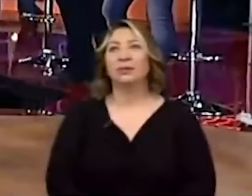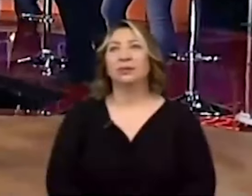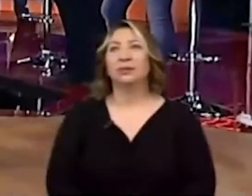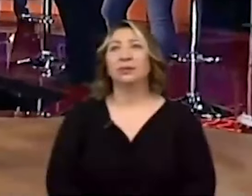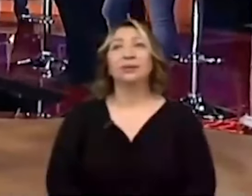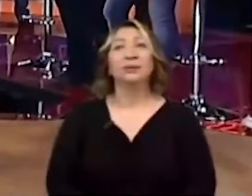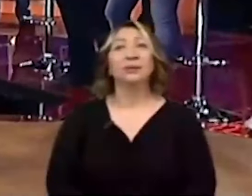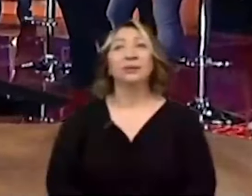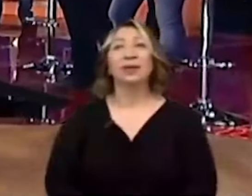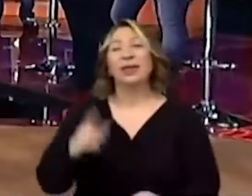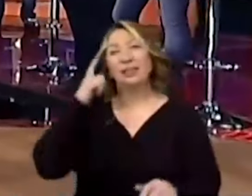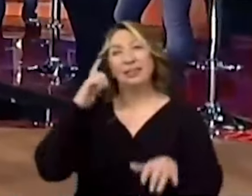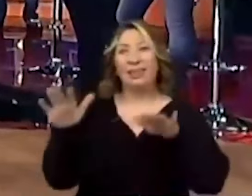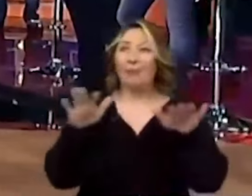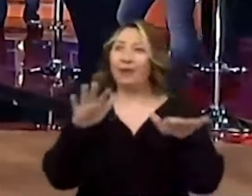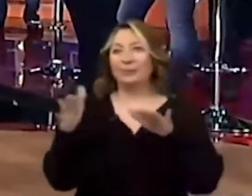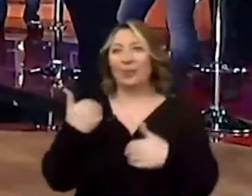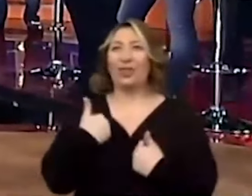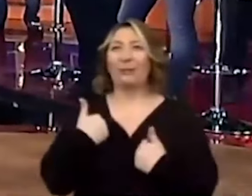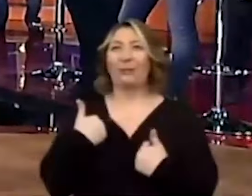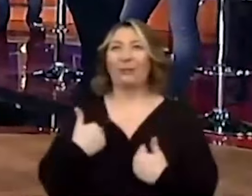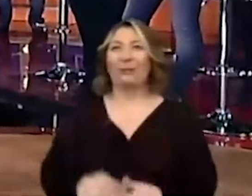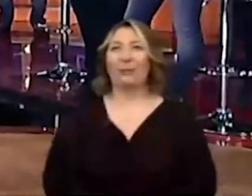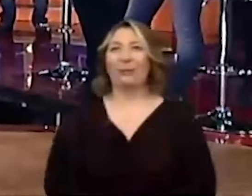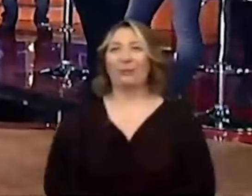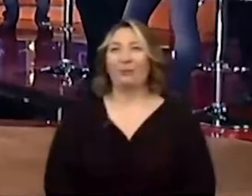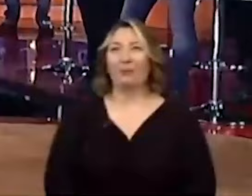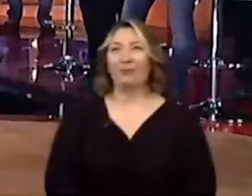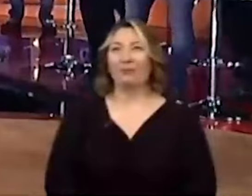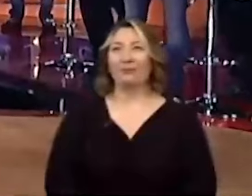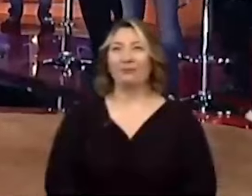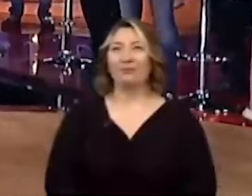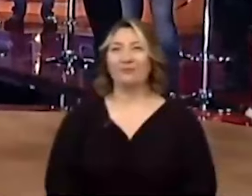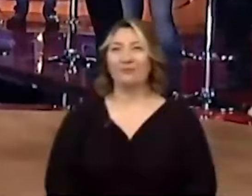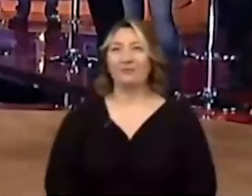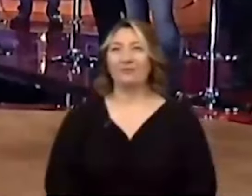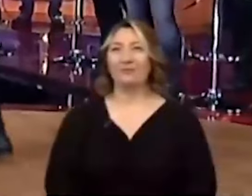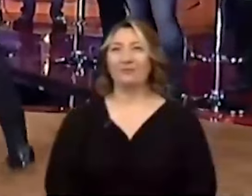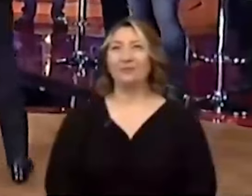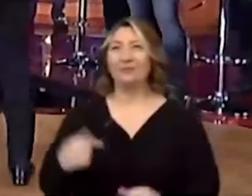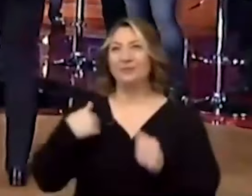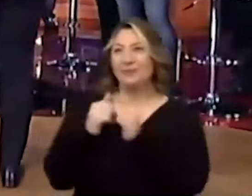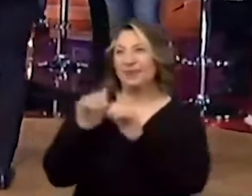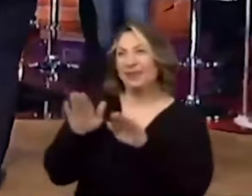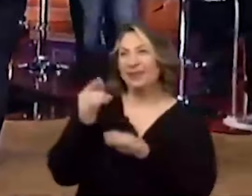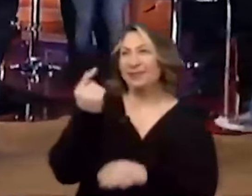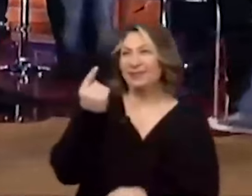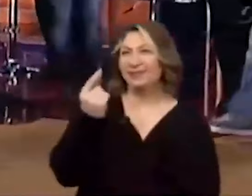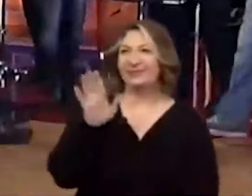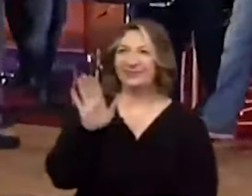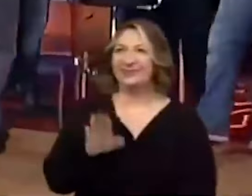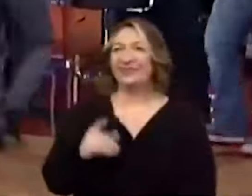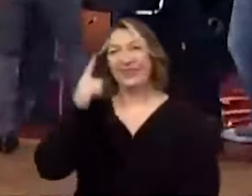musun? Depresyondayım. Vay. Vay. Vay. Bizimle kalsanıza.